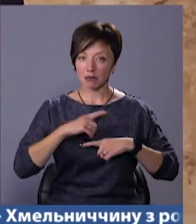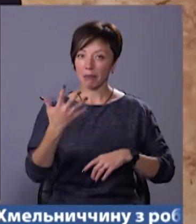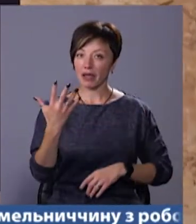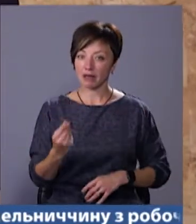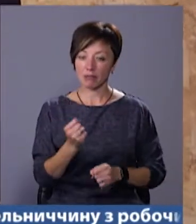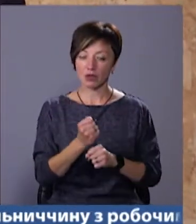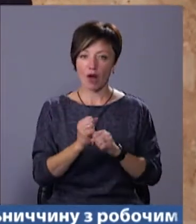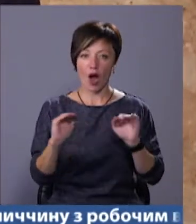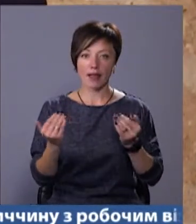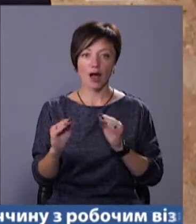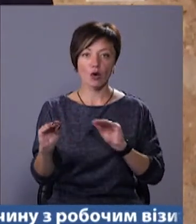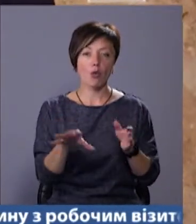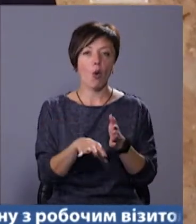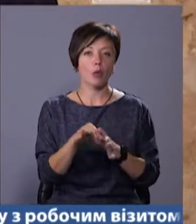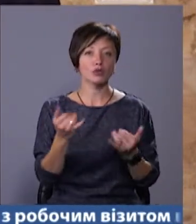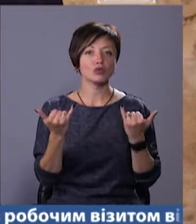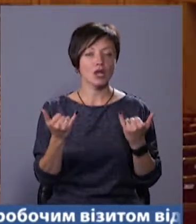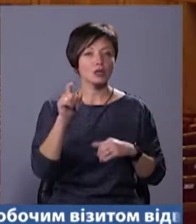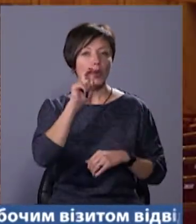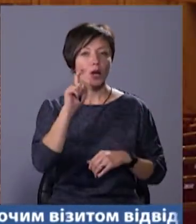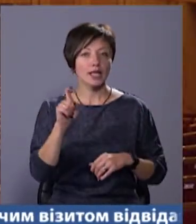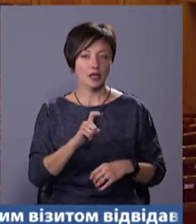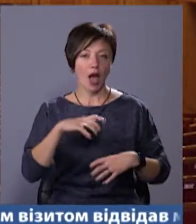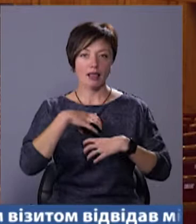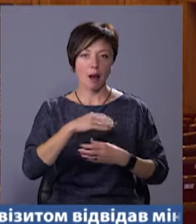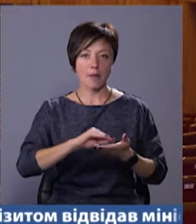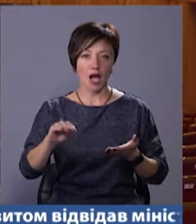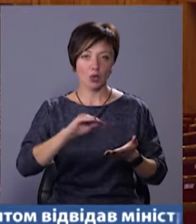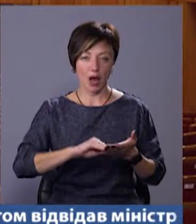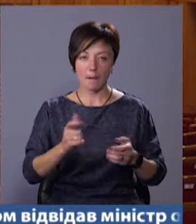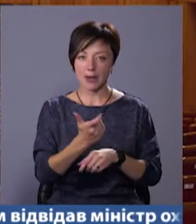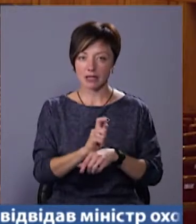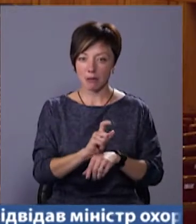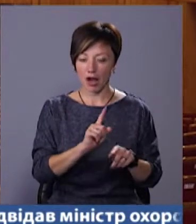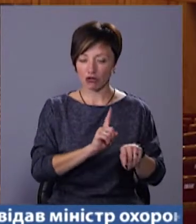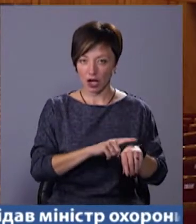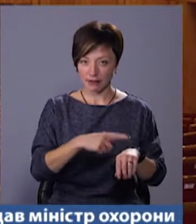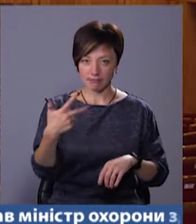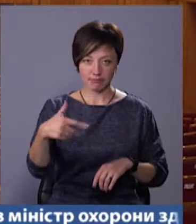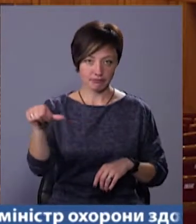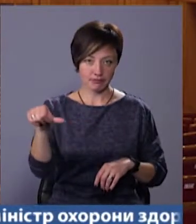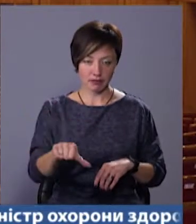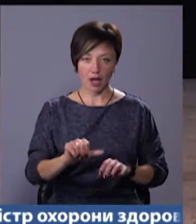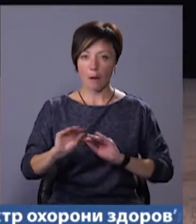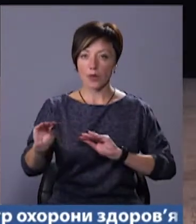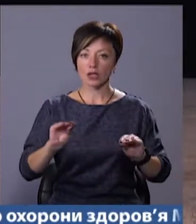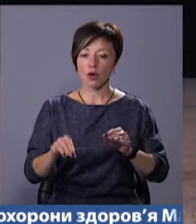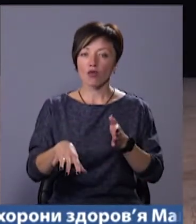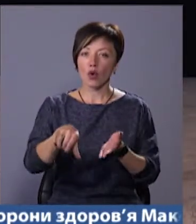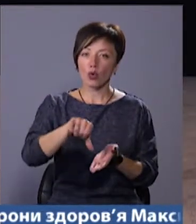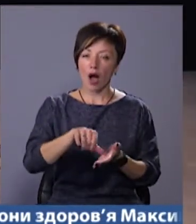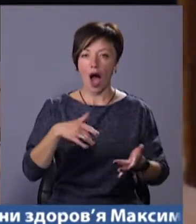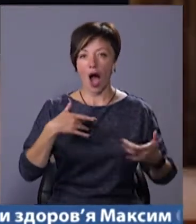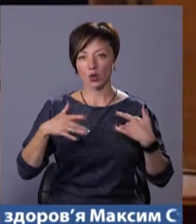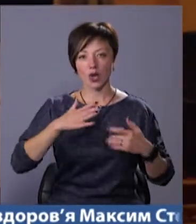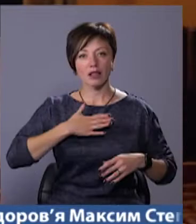над етюдами з обраної ними сучасної української драматургії. Максимальний час етюду – півгодини. У постановках братимуть участь актори